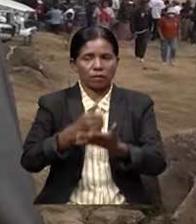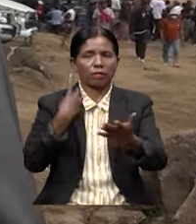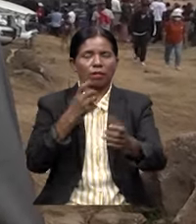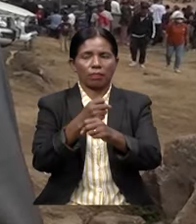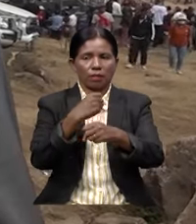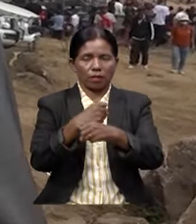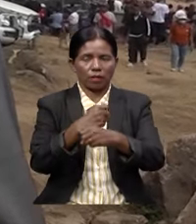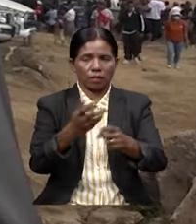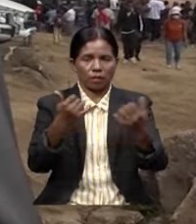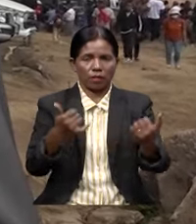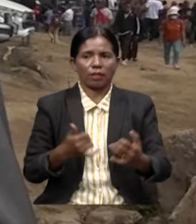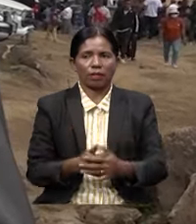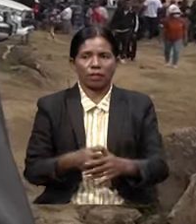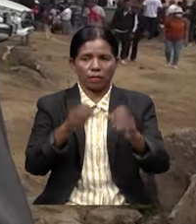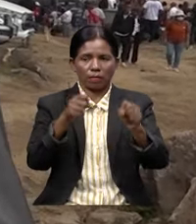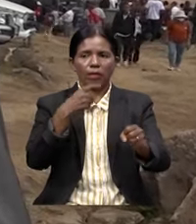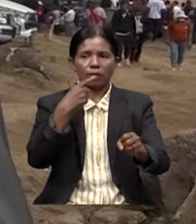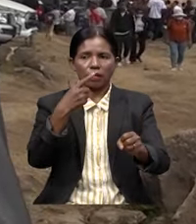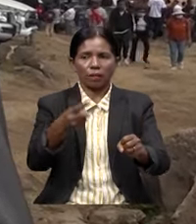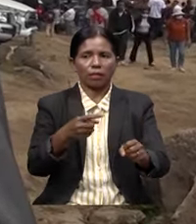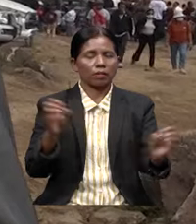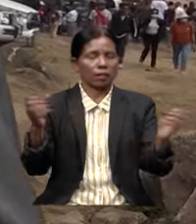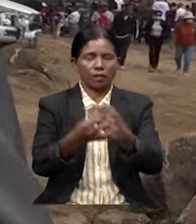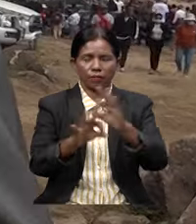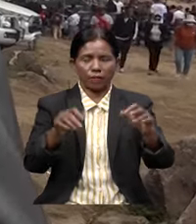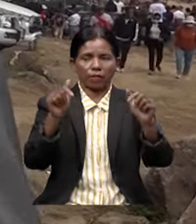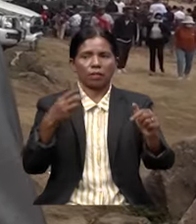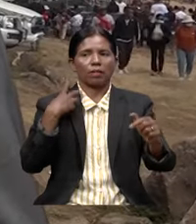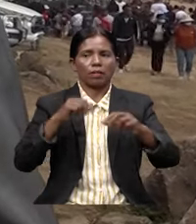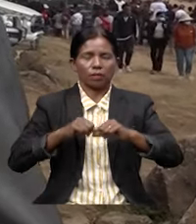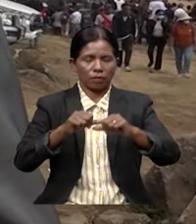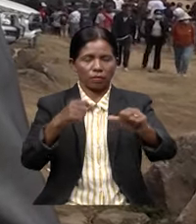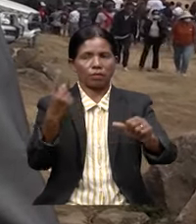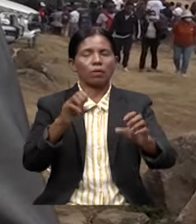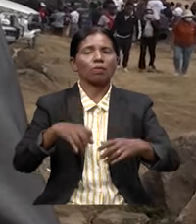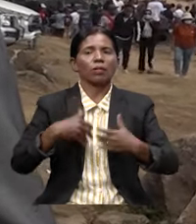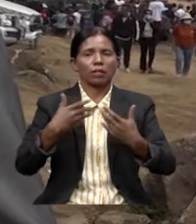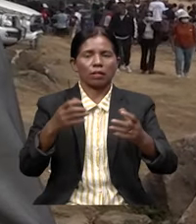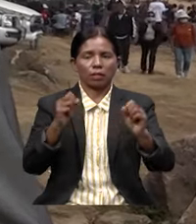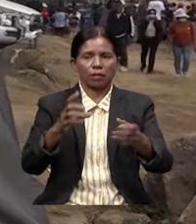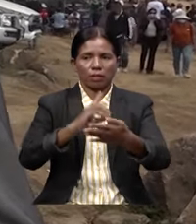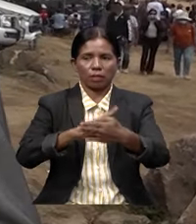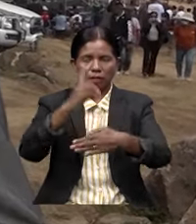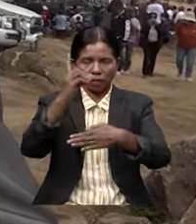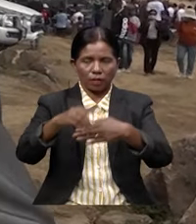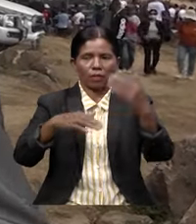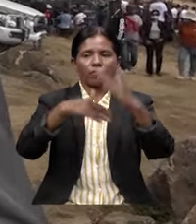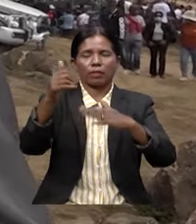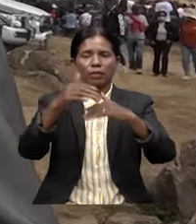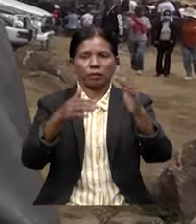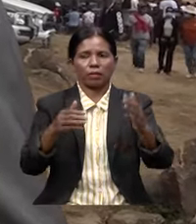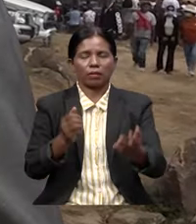halaona, maka ame bela dihan katak seila ramata hoi dene. Ame se kontuna na fate un sama atu bela desenvolvimento infrastruktura sera